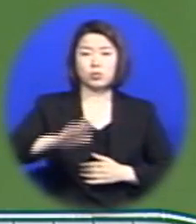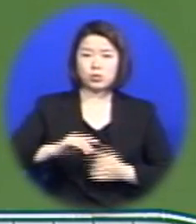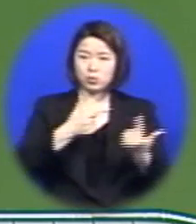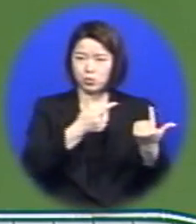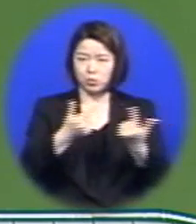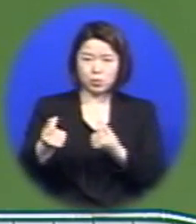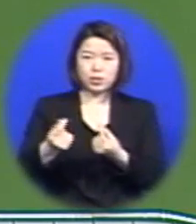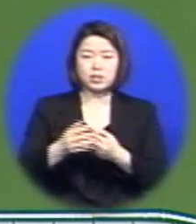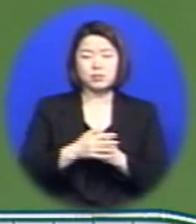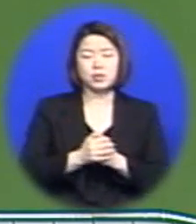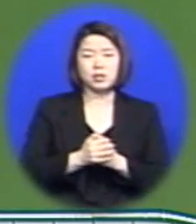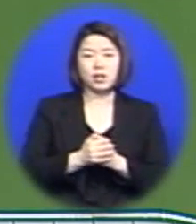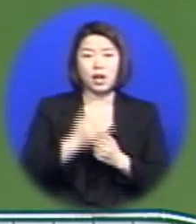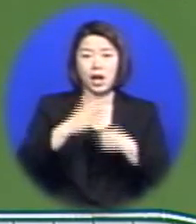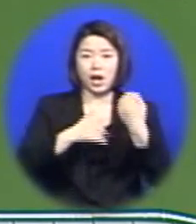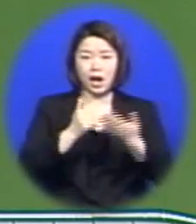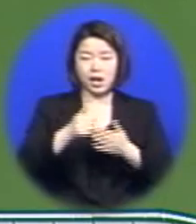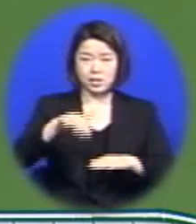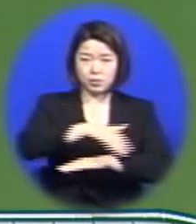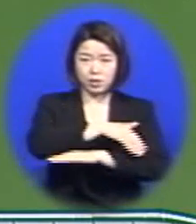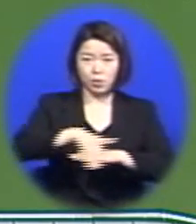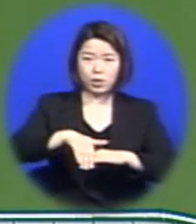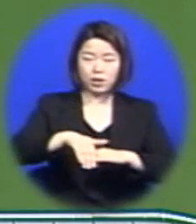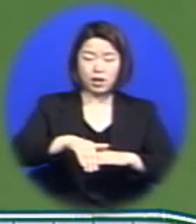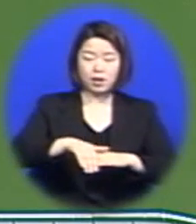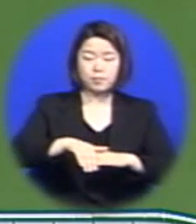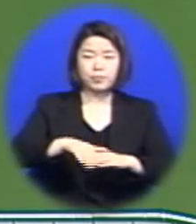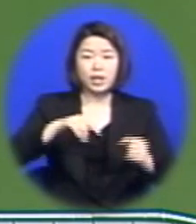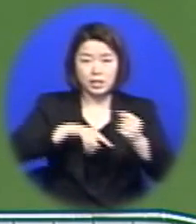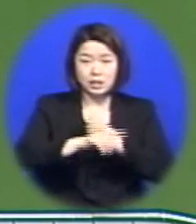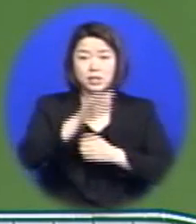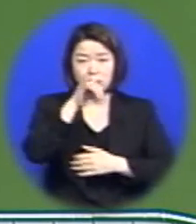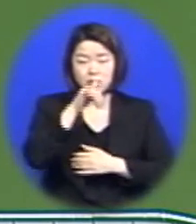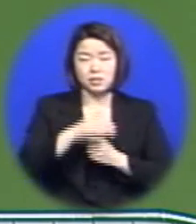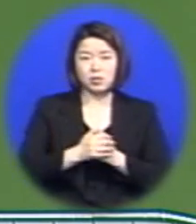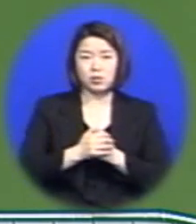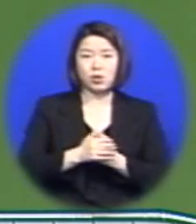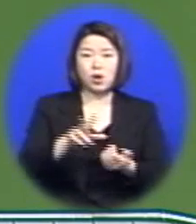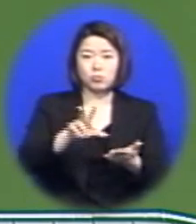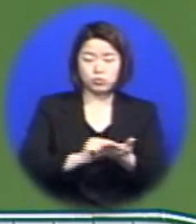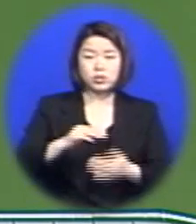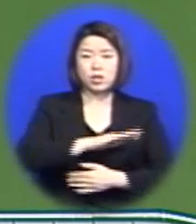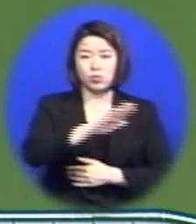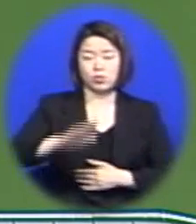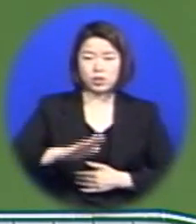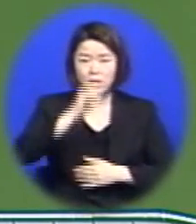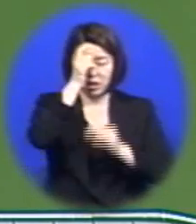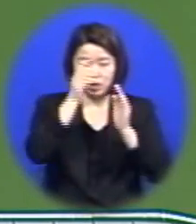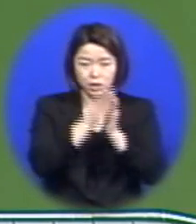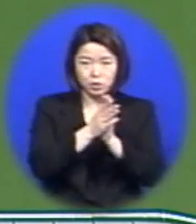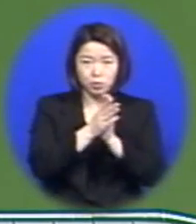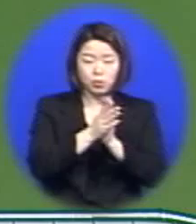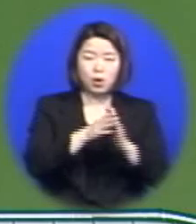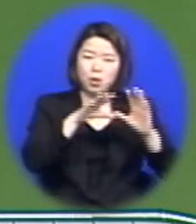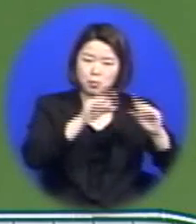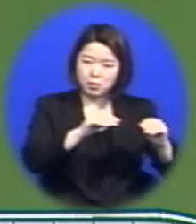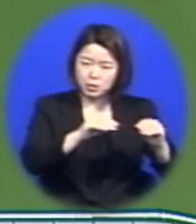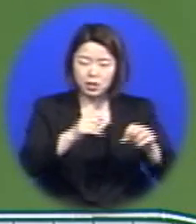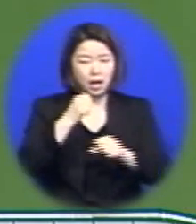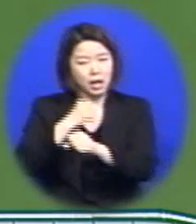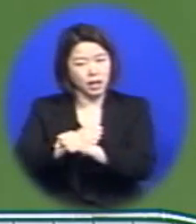똑같습니다 하나님의 계획과 섭리가 있으세요 문제는 우리가 기도를 했다 말았다 하는